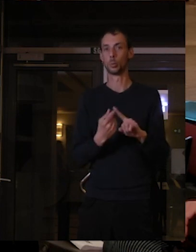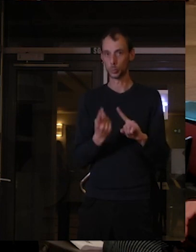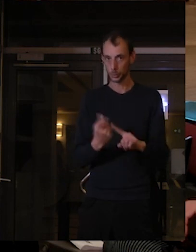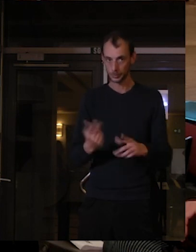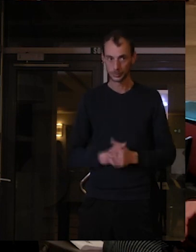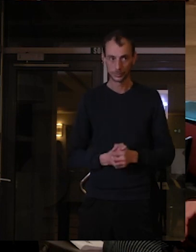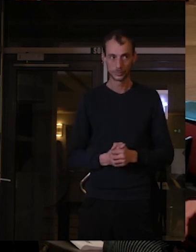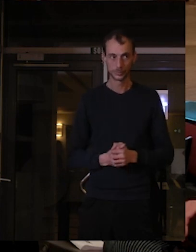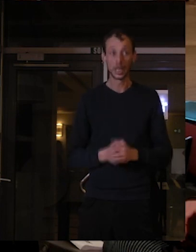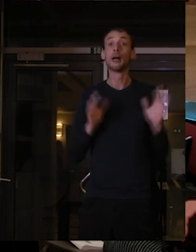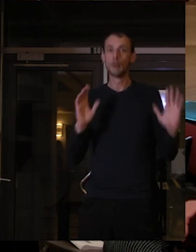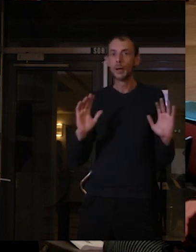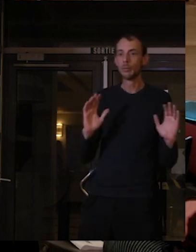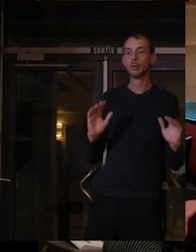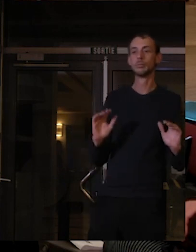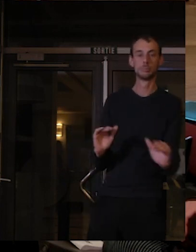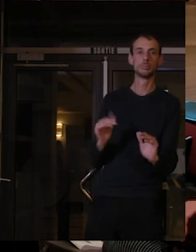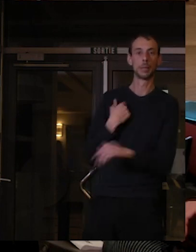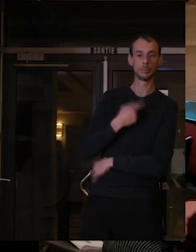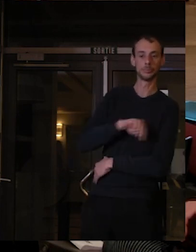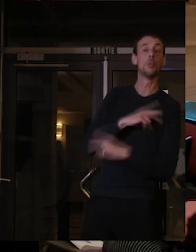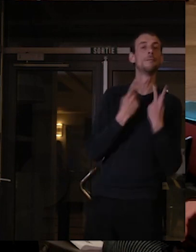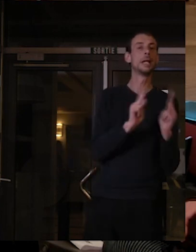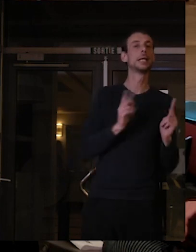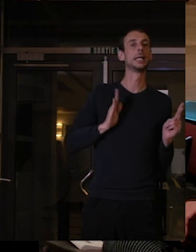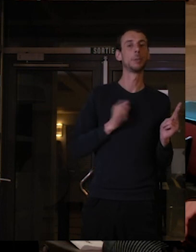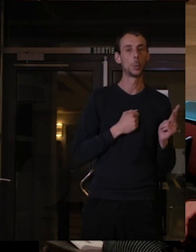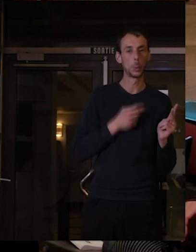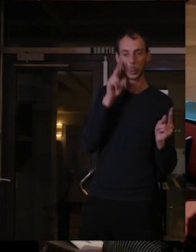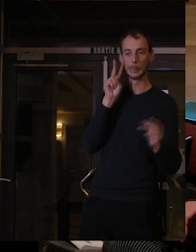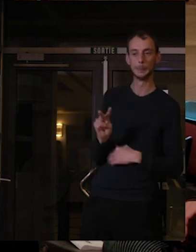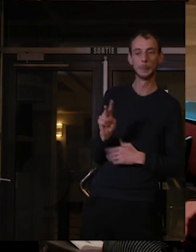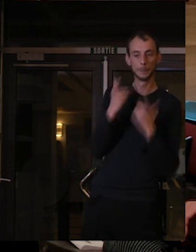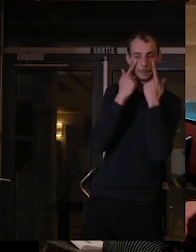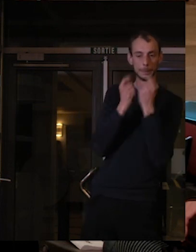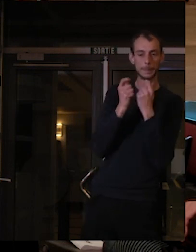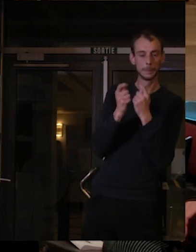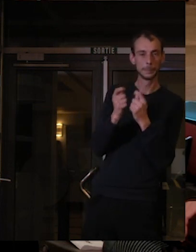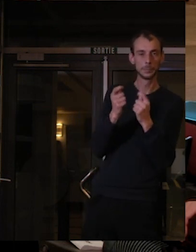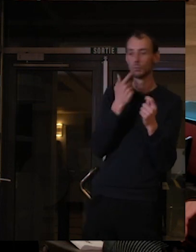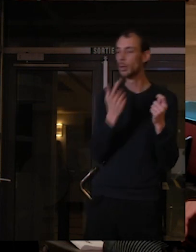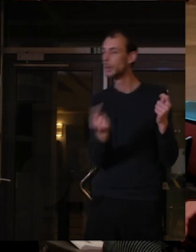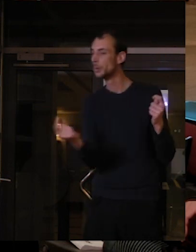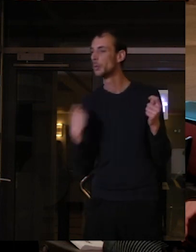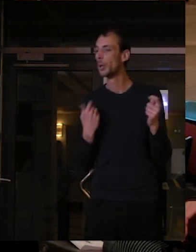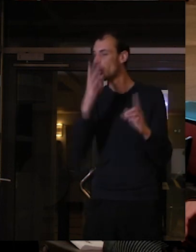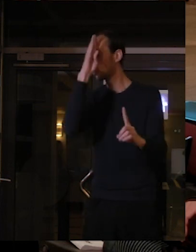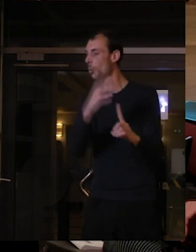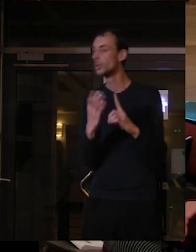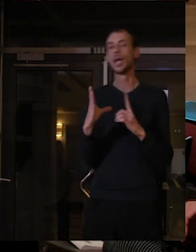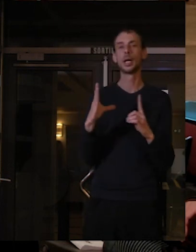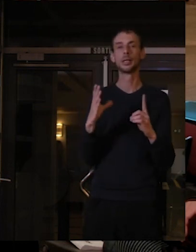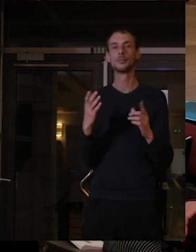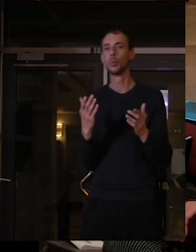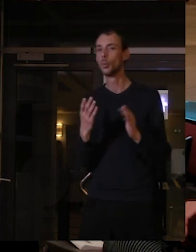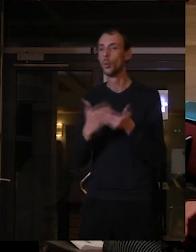on porte une vigilance toute particulière à la ville dans les objectifs qu'on co-construit avec nos partenaires associatifs, que ce